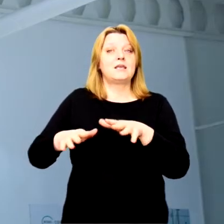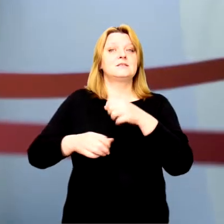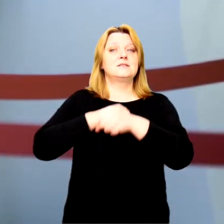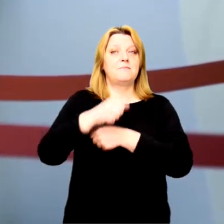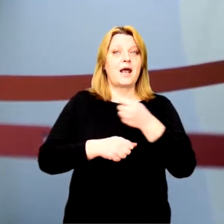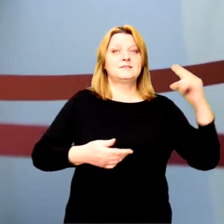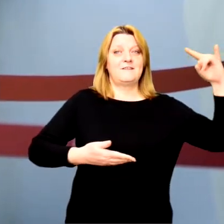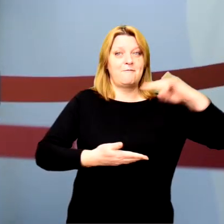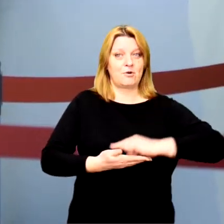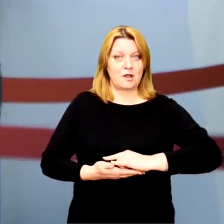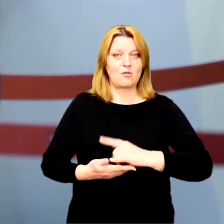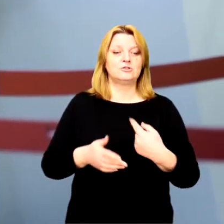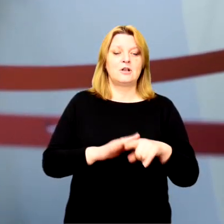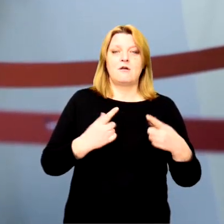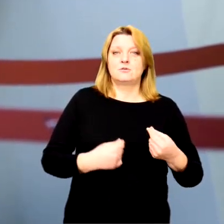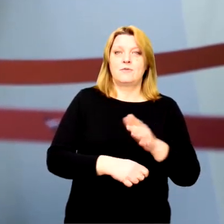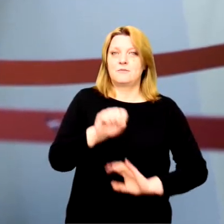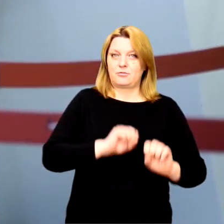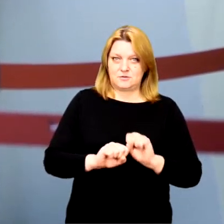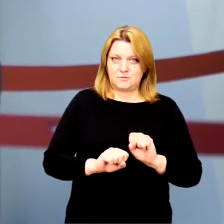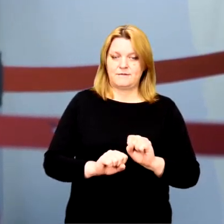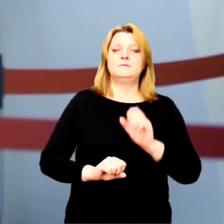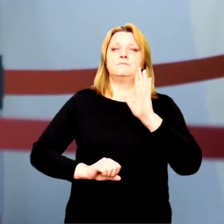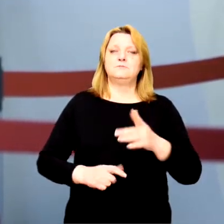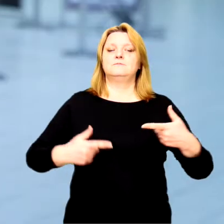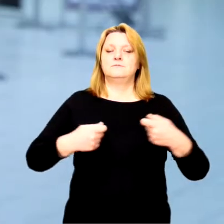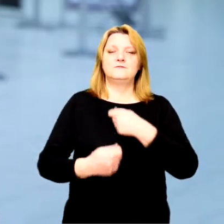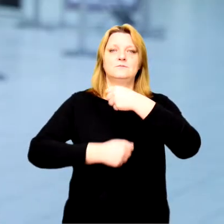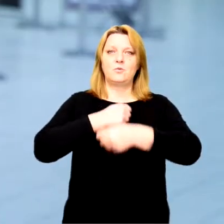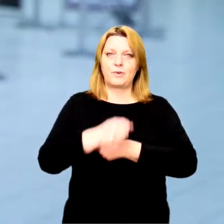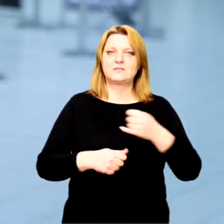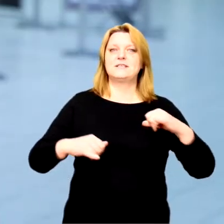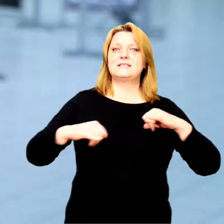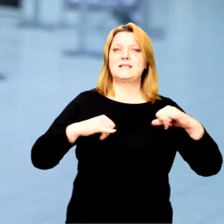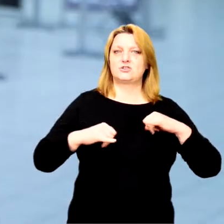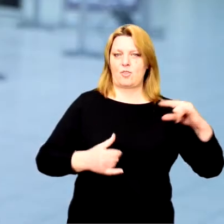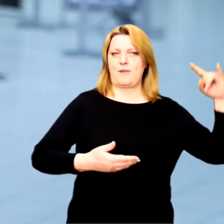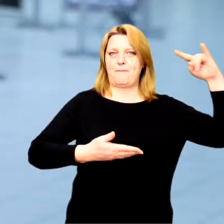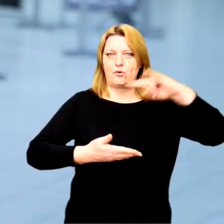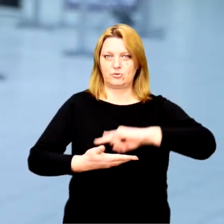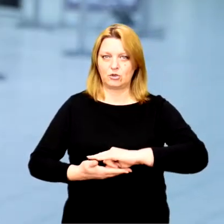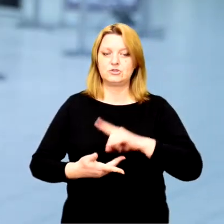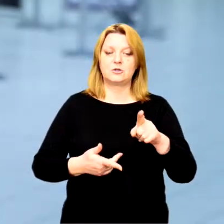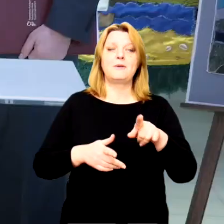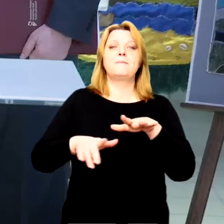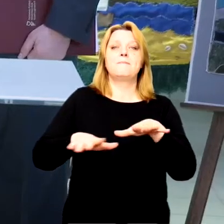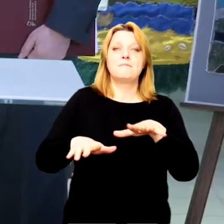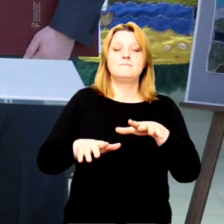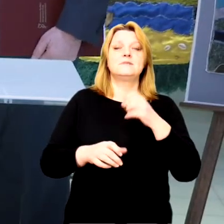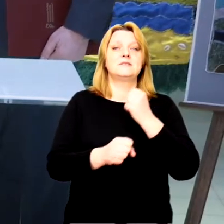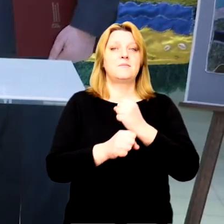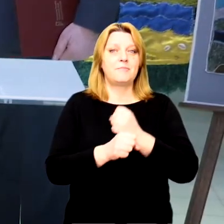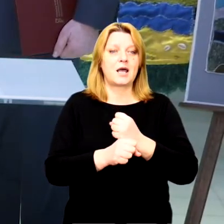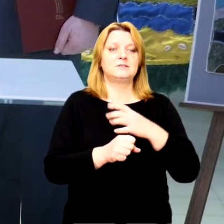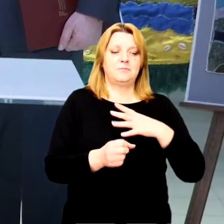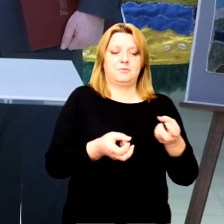pracy w portach lotniczych dla osób niepełnosprawnych. Będziemy współpracować z zarządem portu lotniczego, żeby takie miejsca